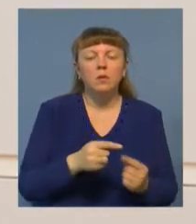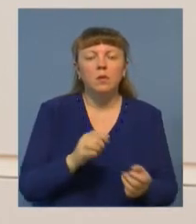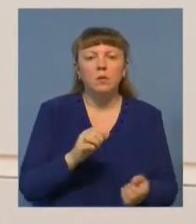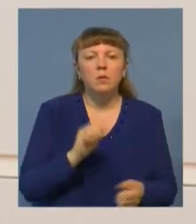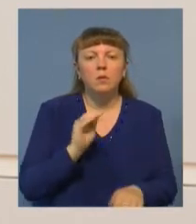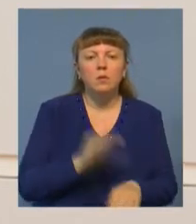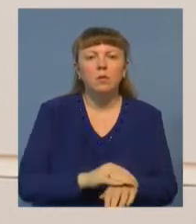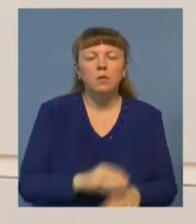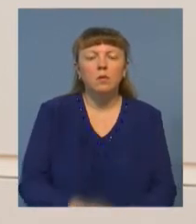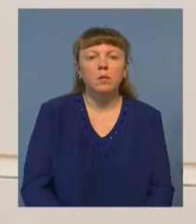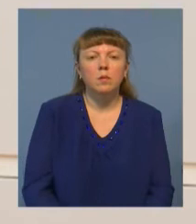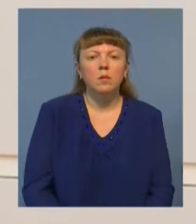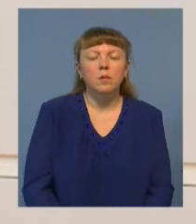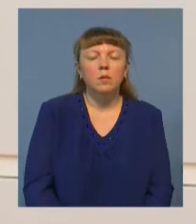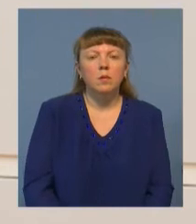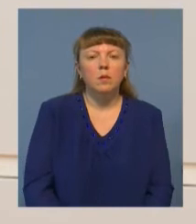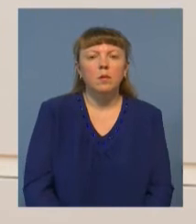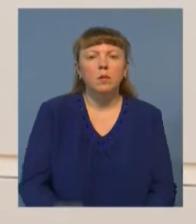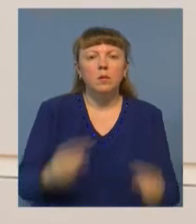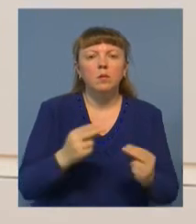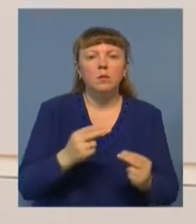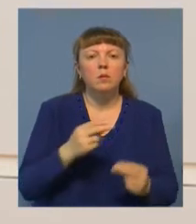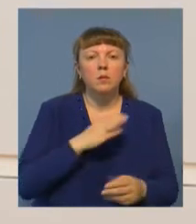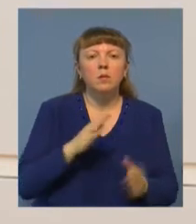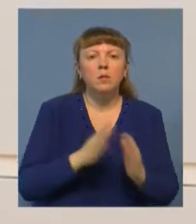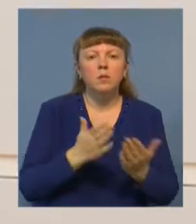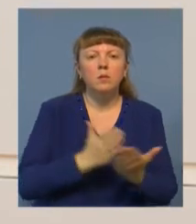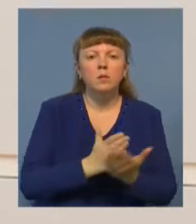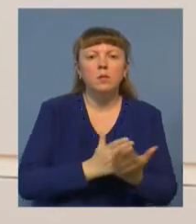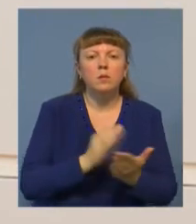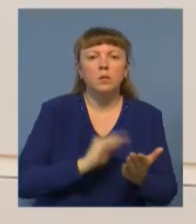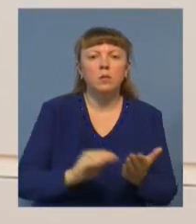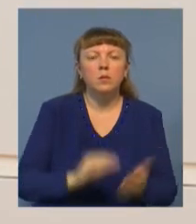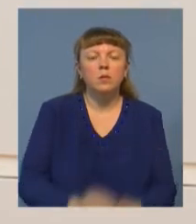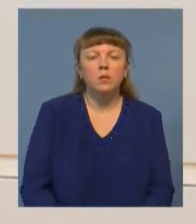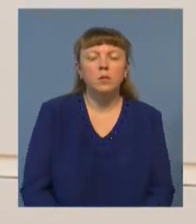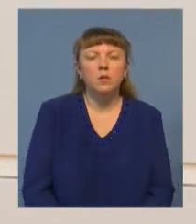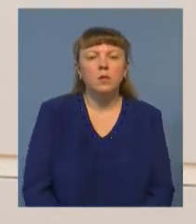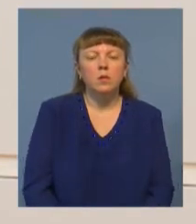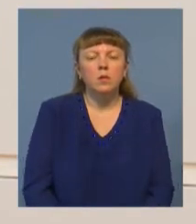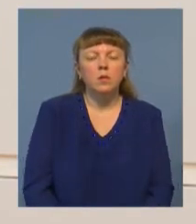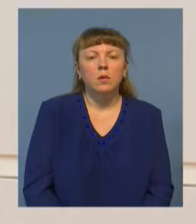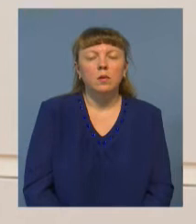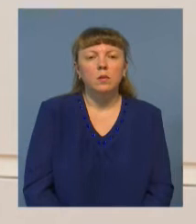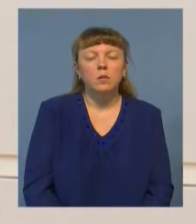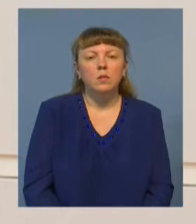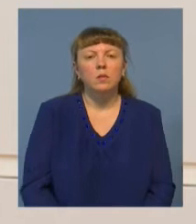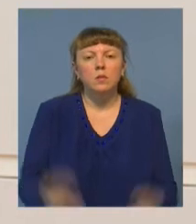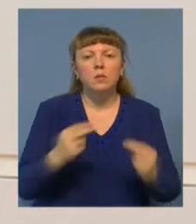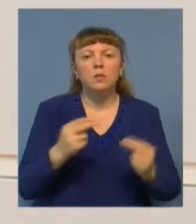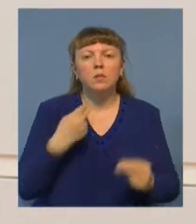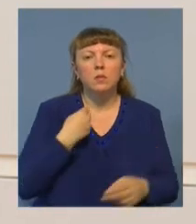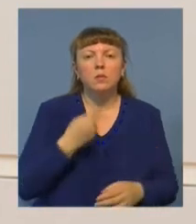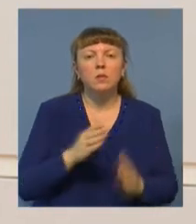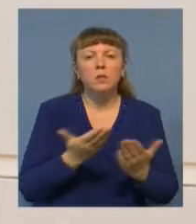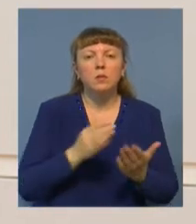факт не только своими свидетельскими показаниями, но и трудовой книжкой, записью в трудовой книжке. То есть в трудовой книжке свидетелей должны